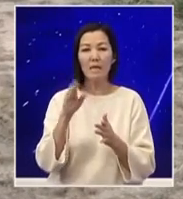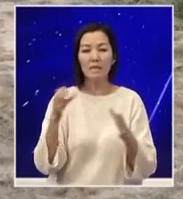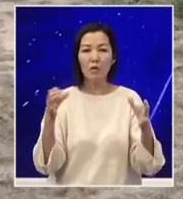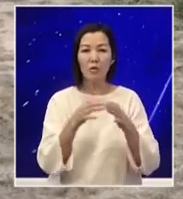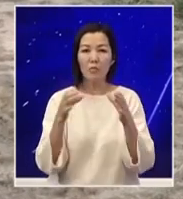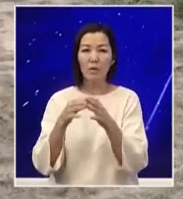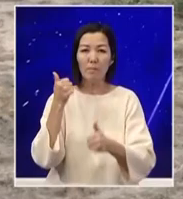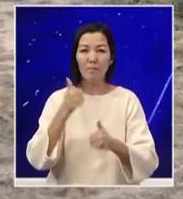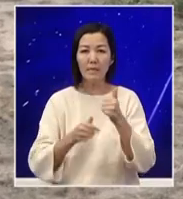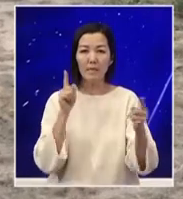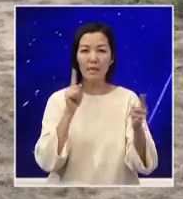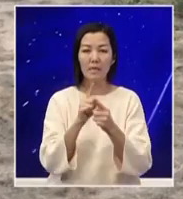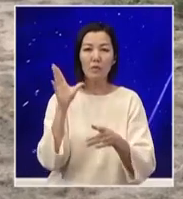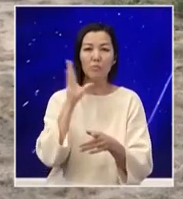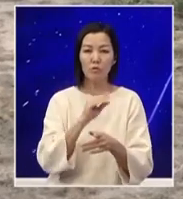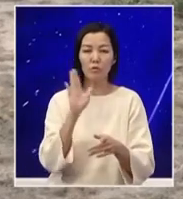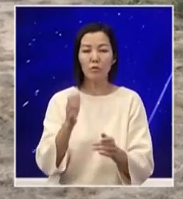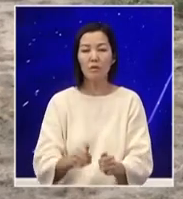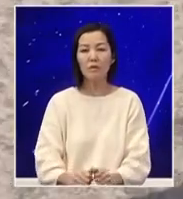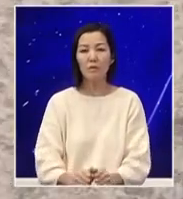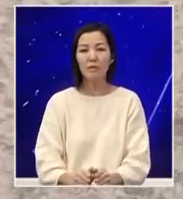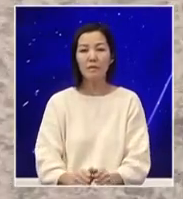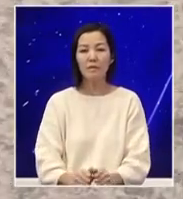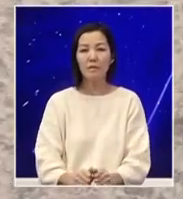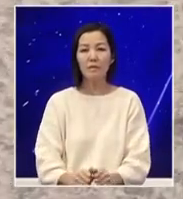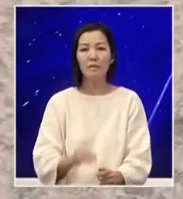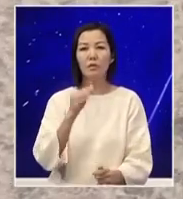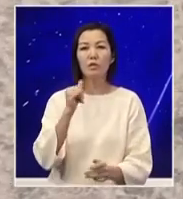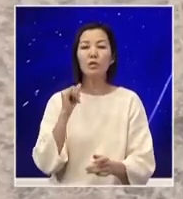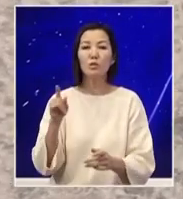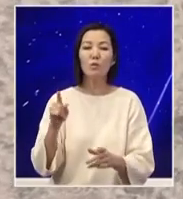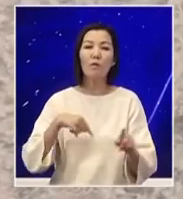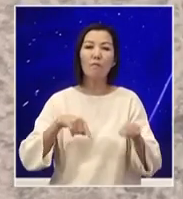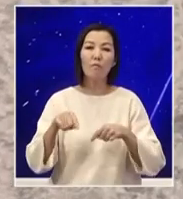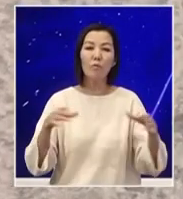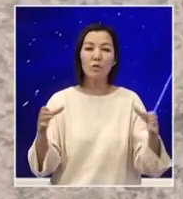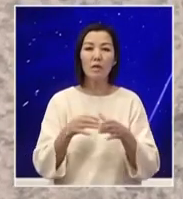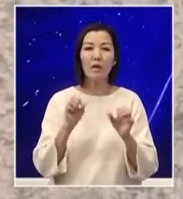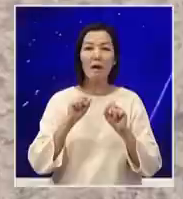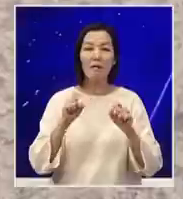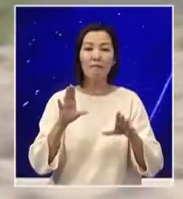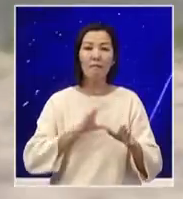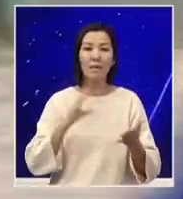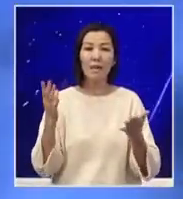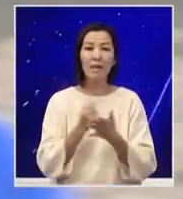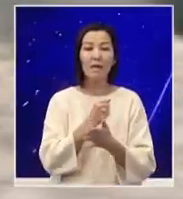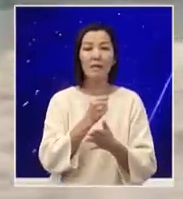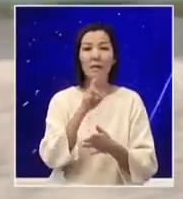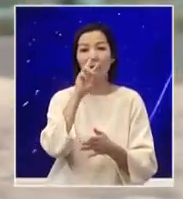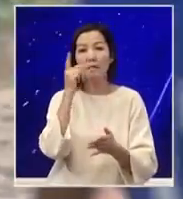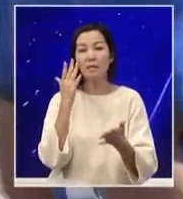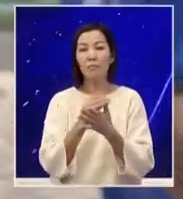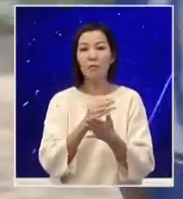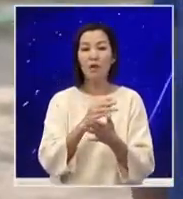клубтармен бәсекеге түсуге қабілеті бар, дейді бапкерлер. Жетісулық жағажай футболшылар алтын медальға қол созым қалғанда сүрініпті. Олар